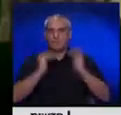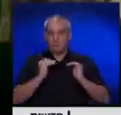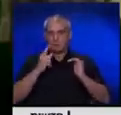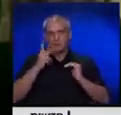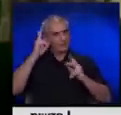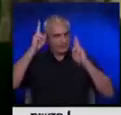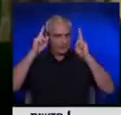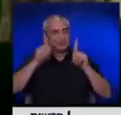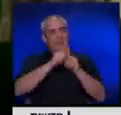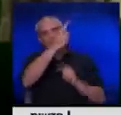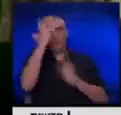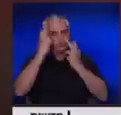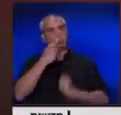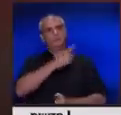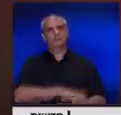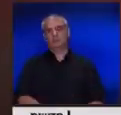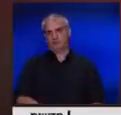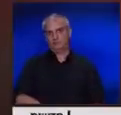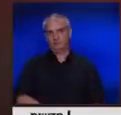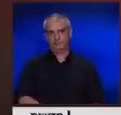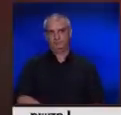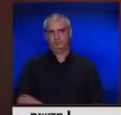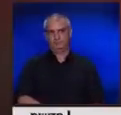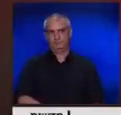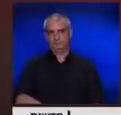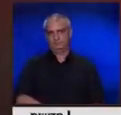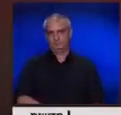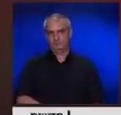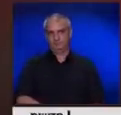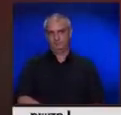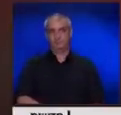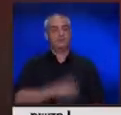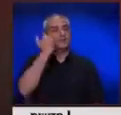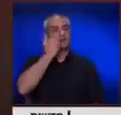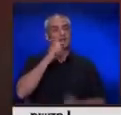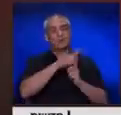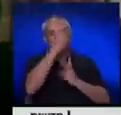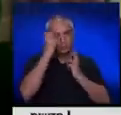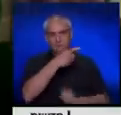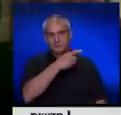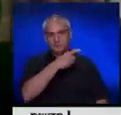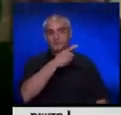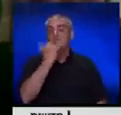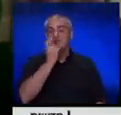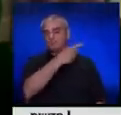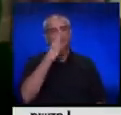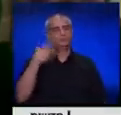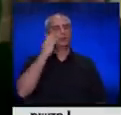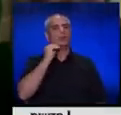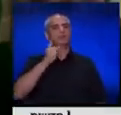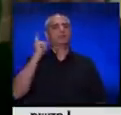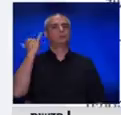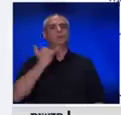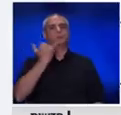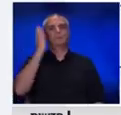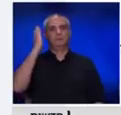ואתה תסתפר איך שיורם מצפה, ואתה תגלה איך שיורם מצפה, כי אתה תמיד חייב לרצות